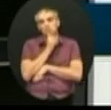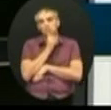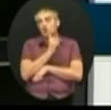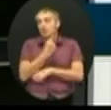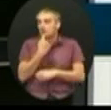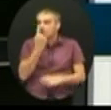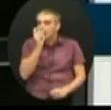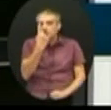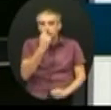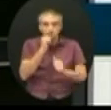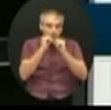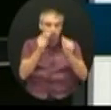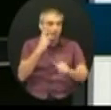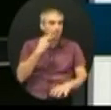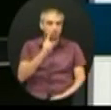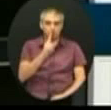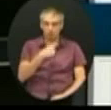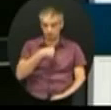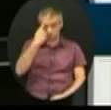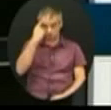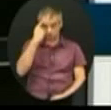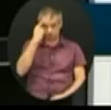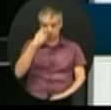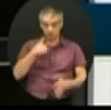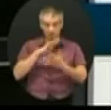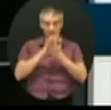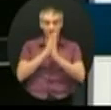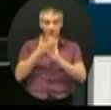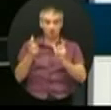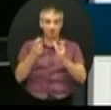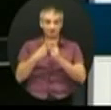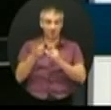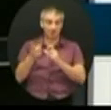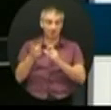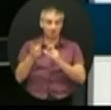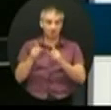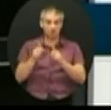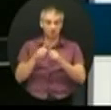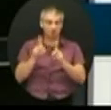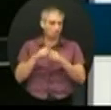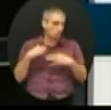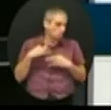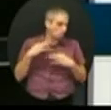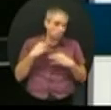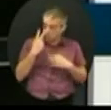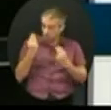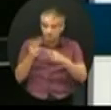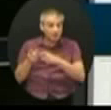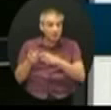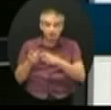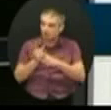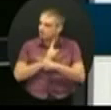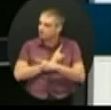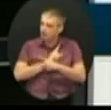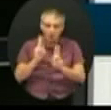להוציא אדם אחד שצועק לבושה. אני חושב על זה שהפכנו להיות לחברה של קרנפים שרואים תופעות כאלה